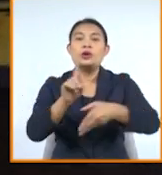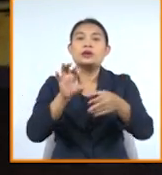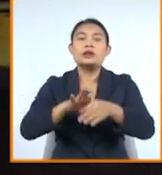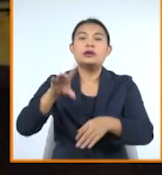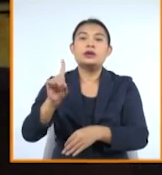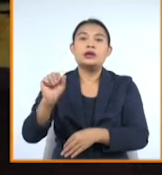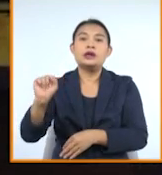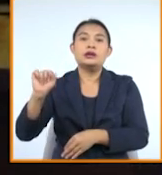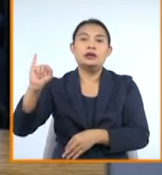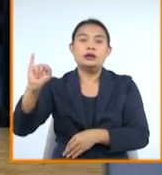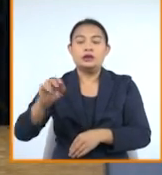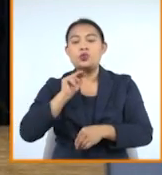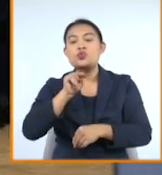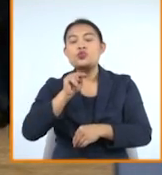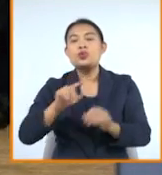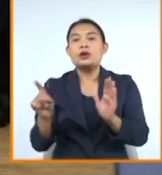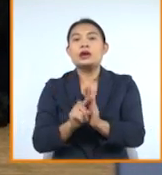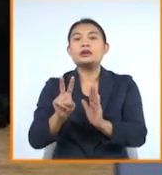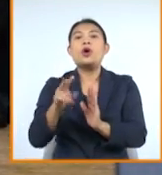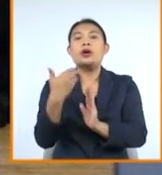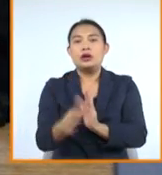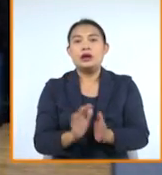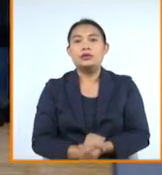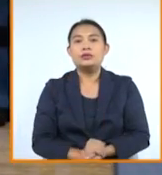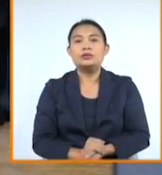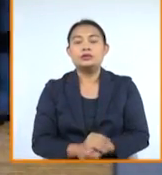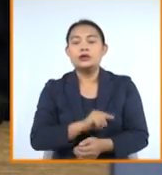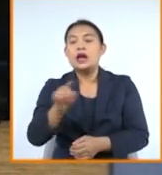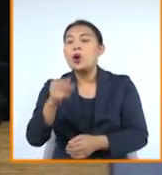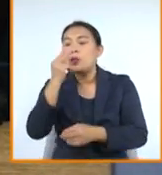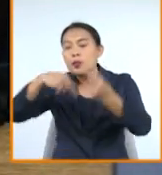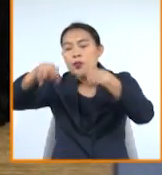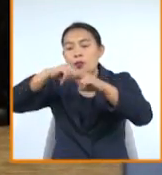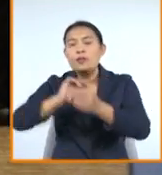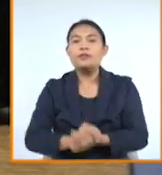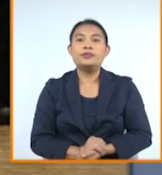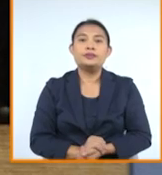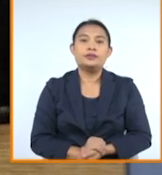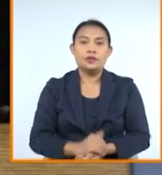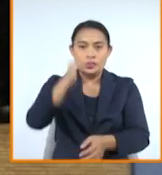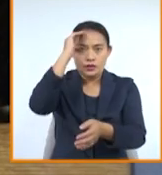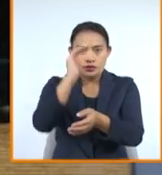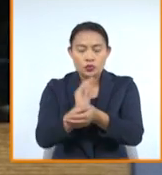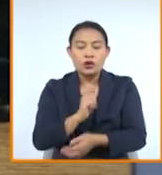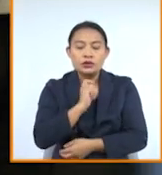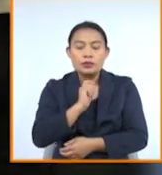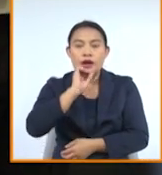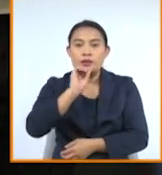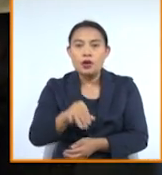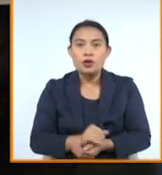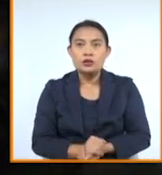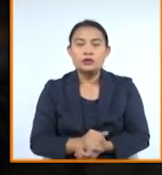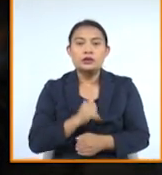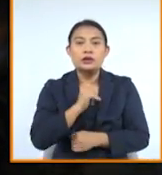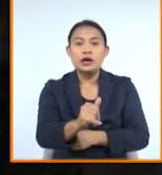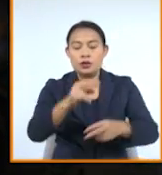ษหรือว่า DSI เป็นครั้งที่2ก่อนขึ้นตรวจที่เกิดเหตุพลตำรวจตรีเจริญก็ให้สัมภาษณ์นะคะว่าการเข้าตรวจสอบ